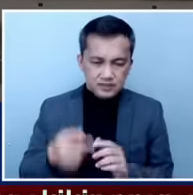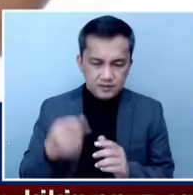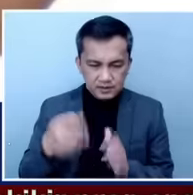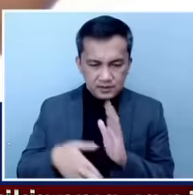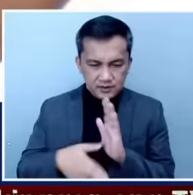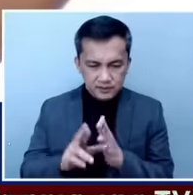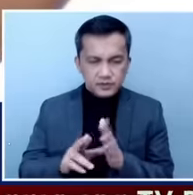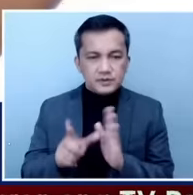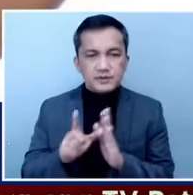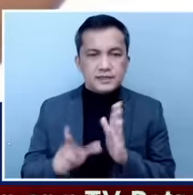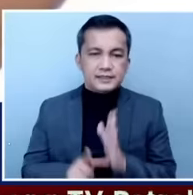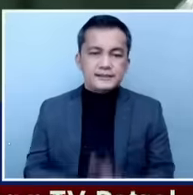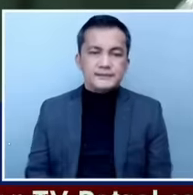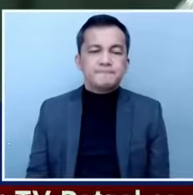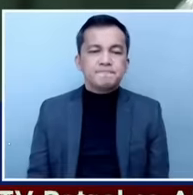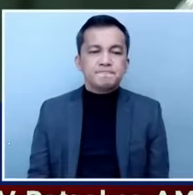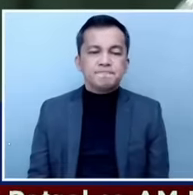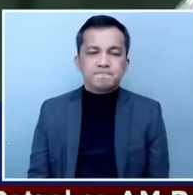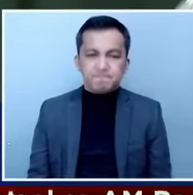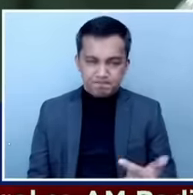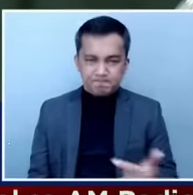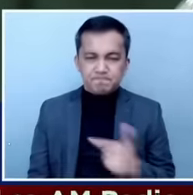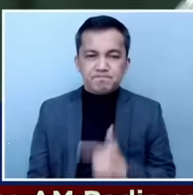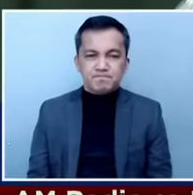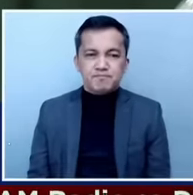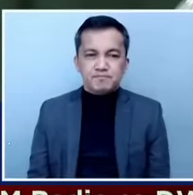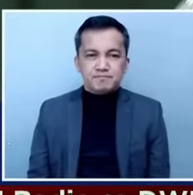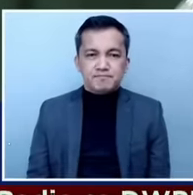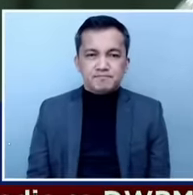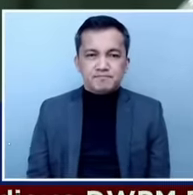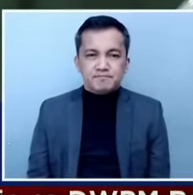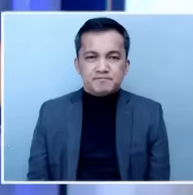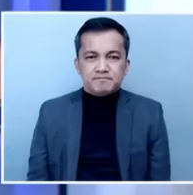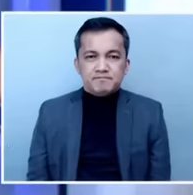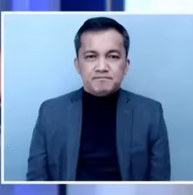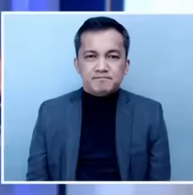batas. Pia Gutierrez, ABS-CBN News.